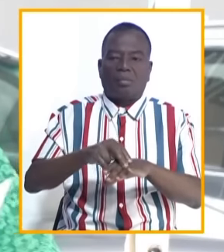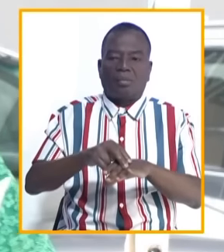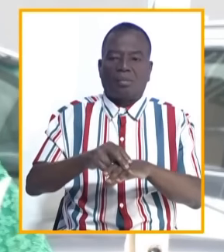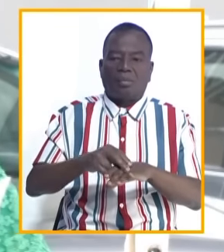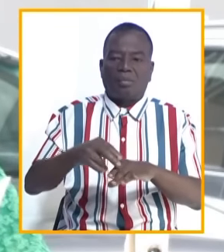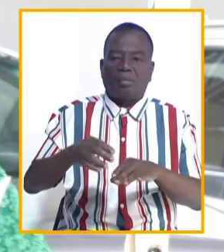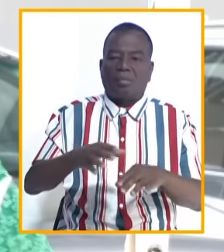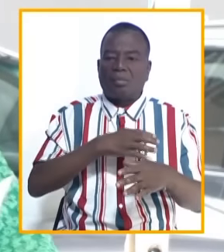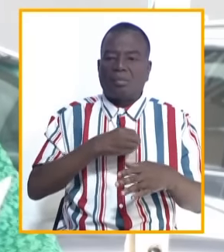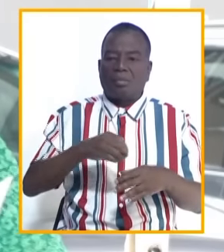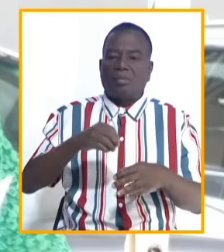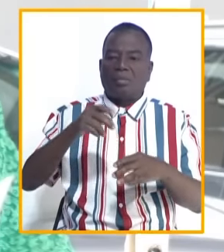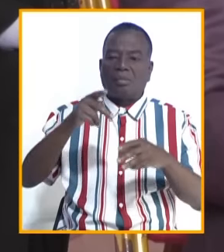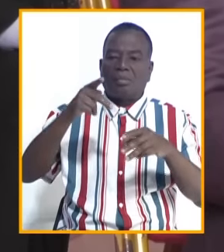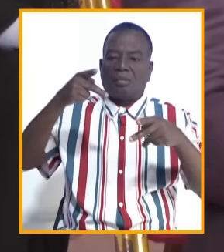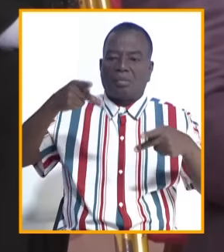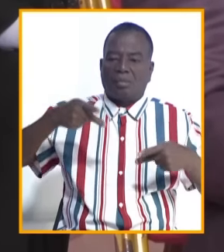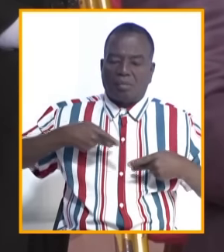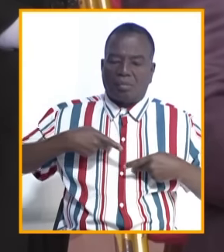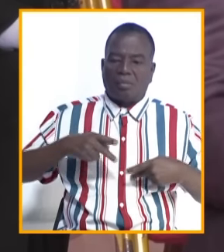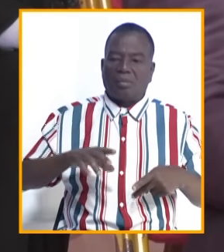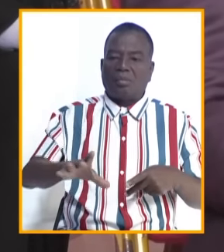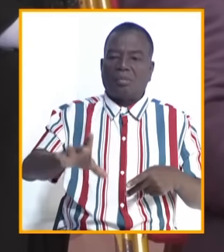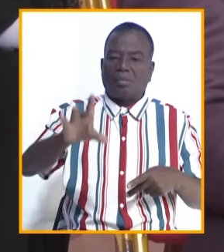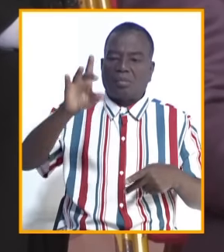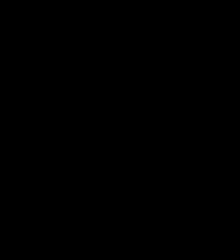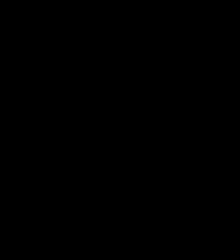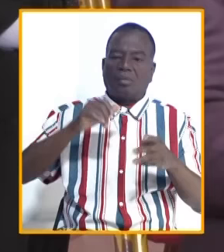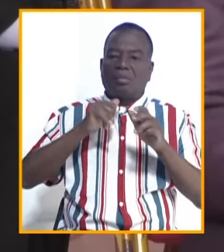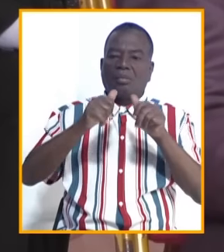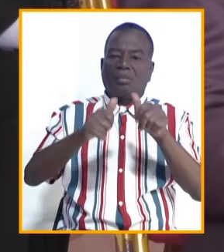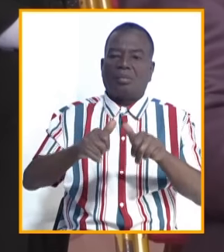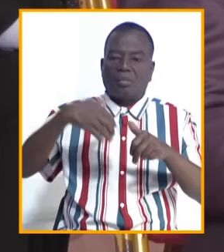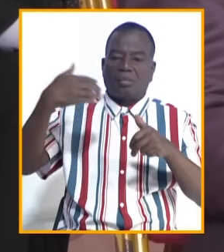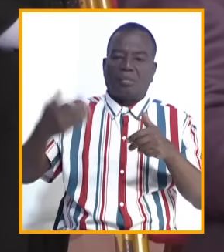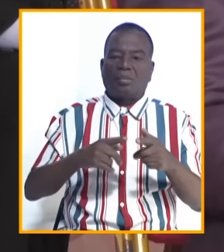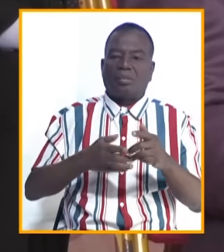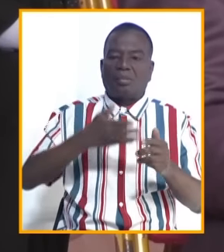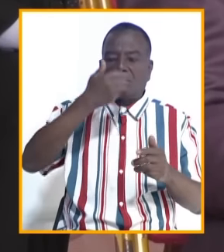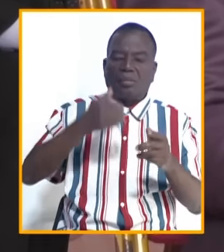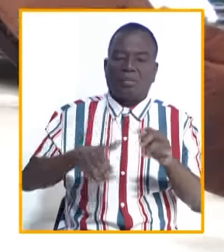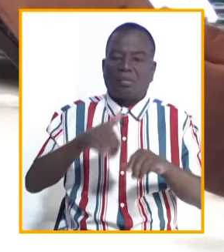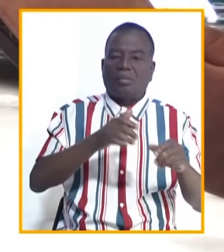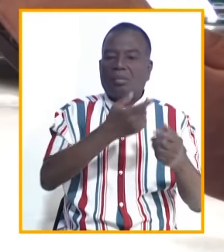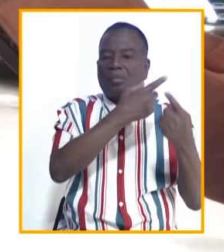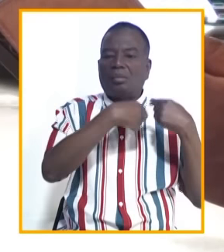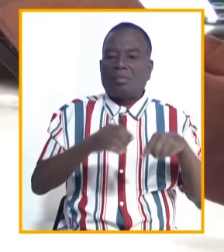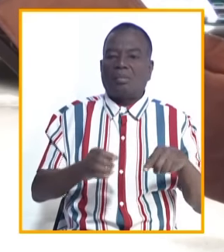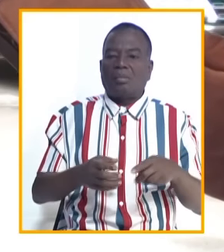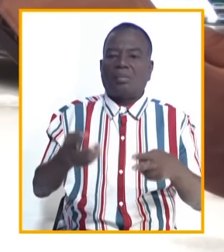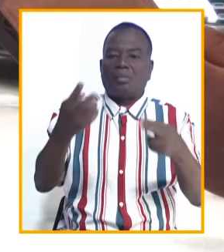l'institution. Les ayants droit trouvent en ce geste une invitation à mieux faire.